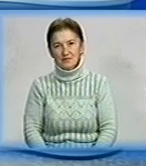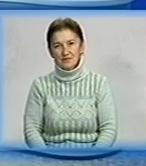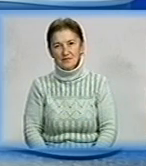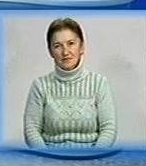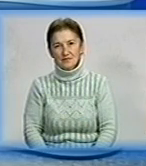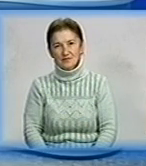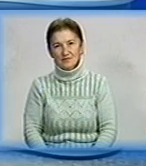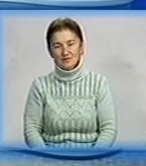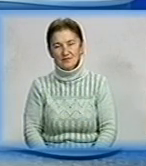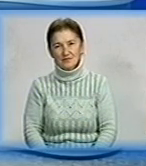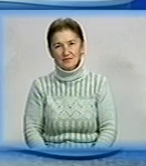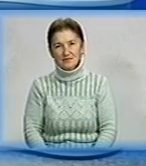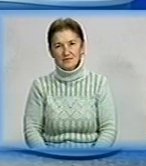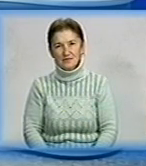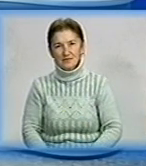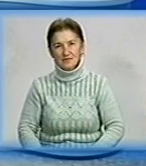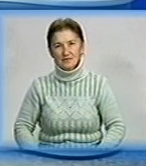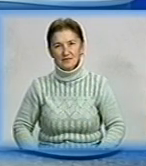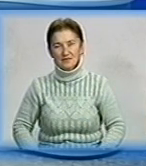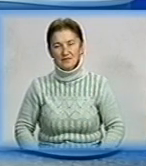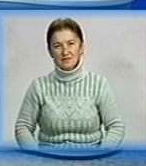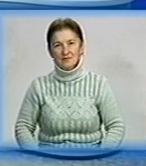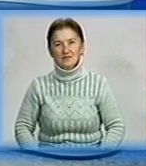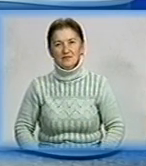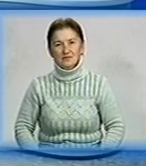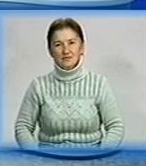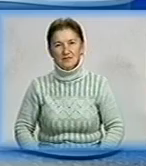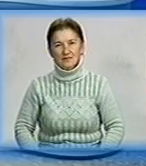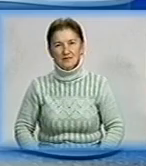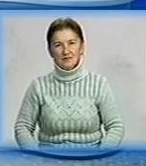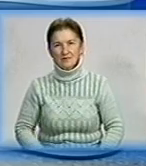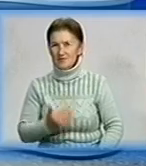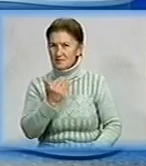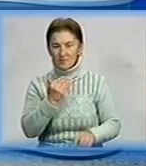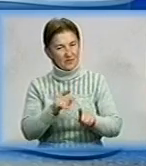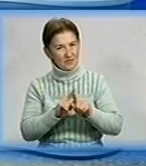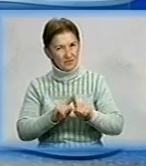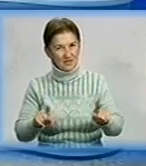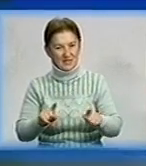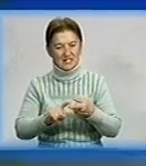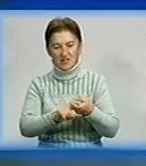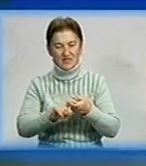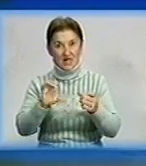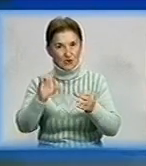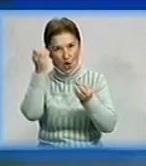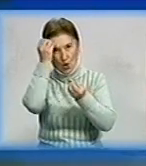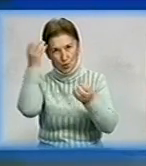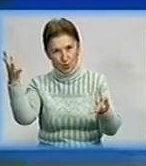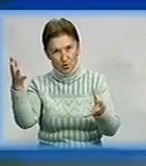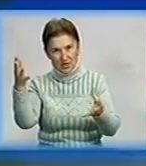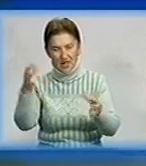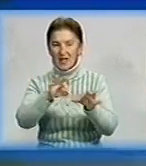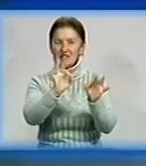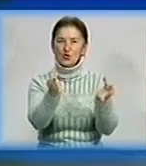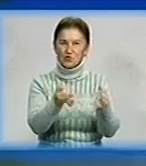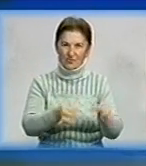to culture, to arts, etc. ваша креативность is связана in с the культурой, city. с искусством. Also,